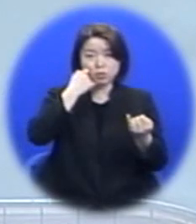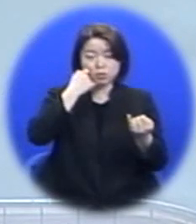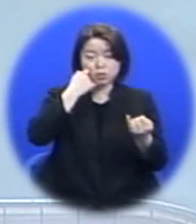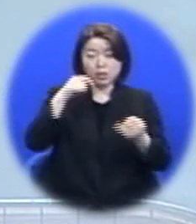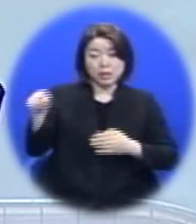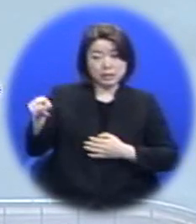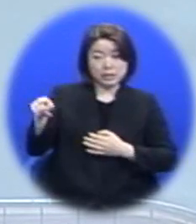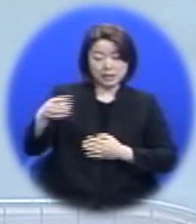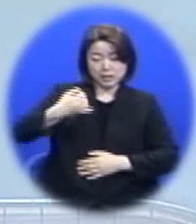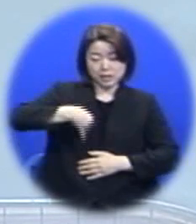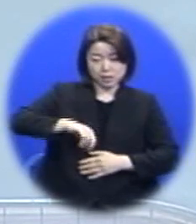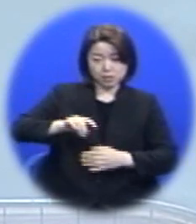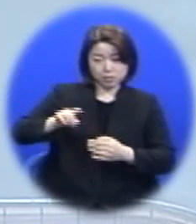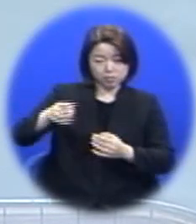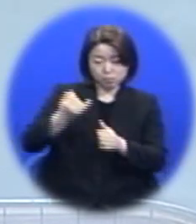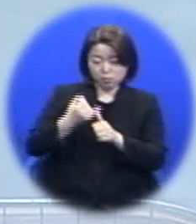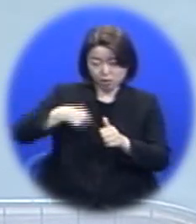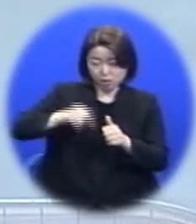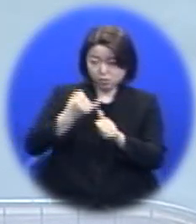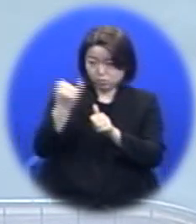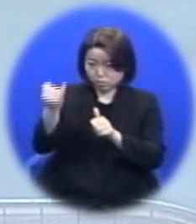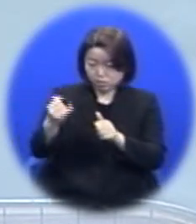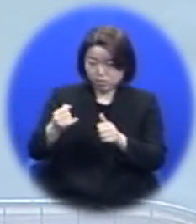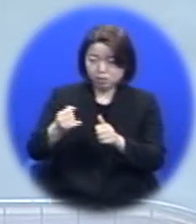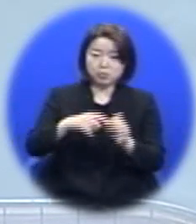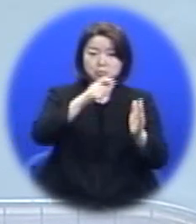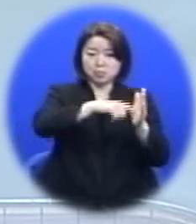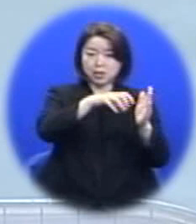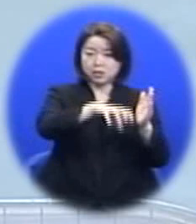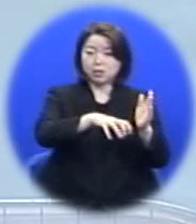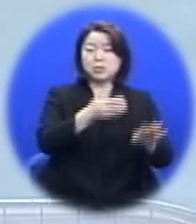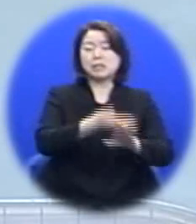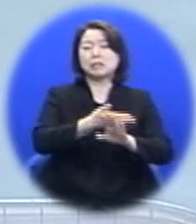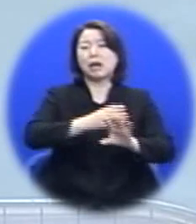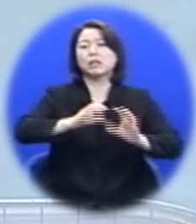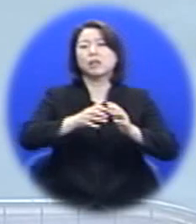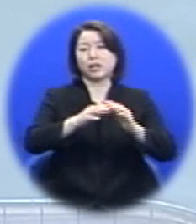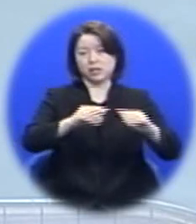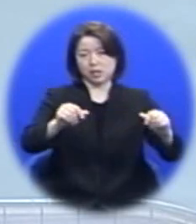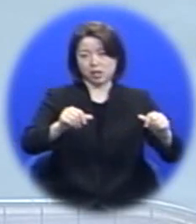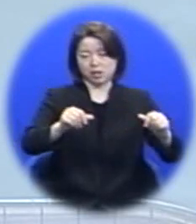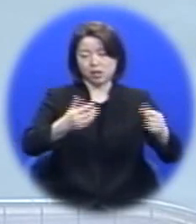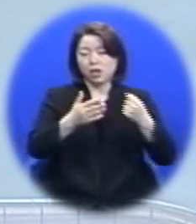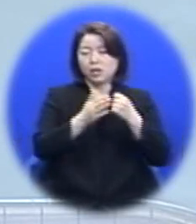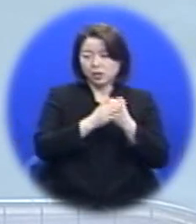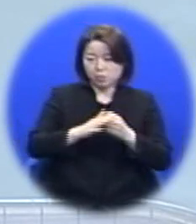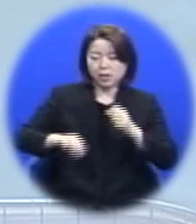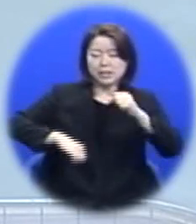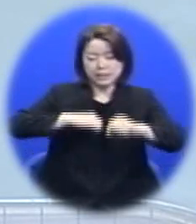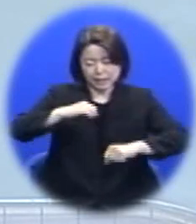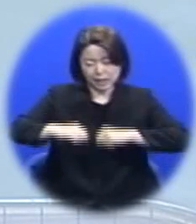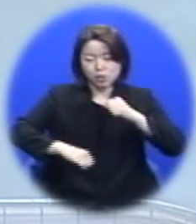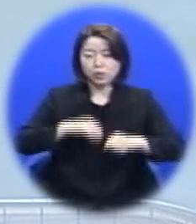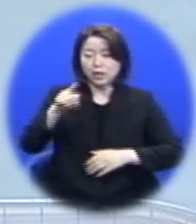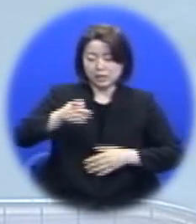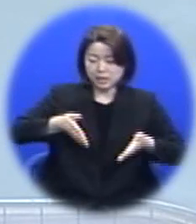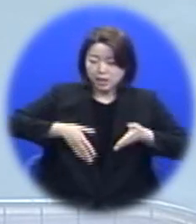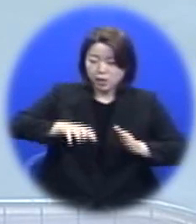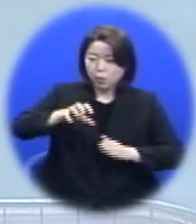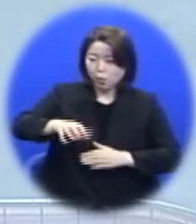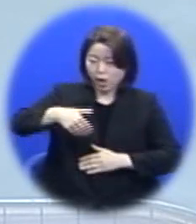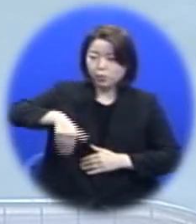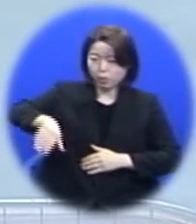땅이니까. 며느리들에게 너희들은 자유롭게 이제 너희 집으로 고향으로